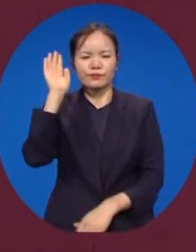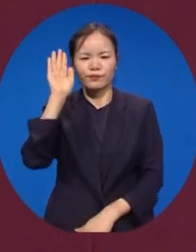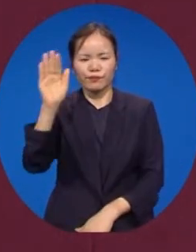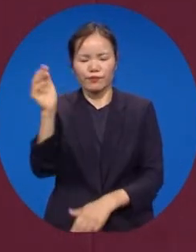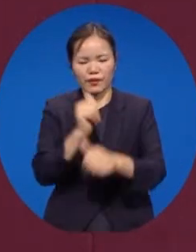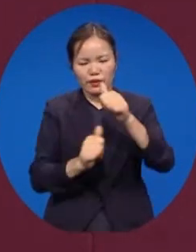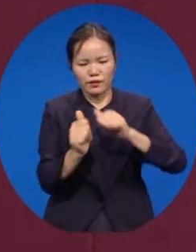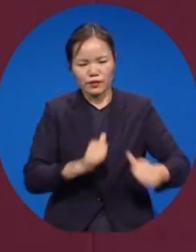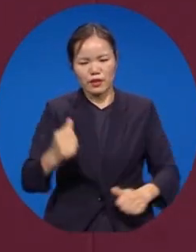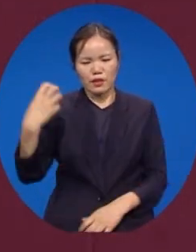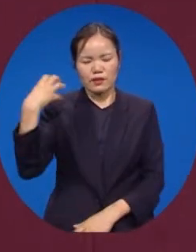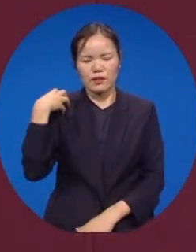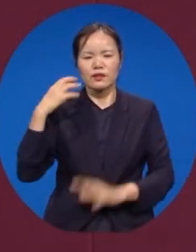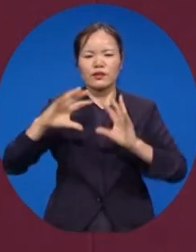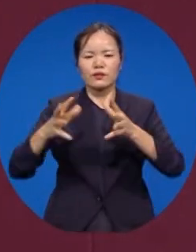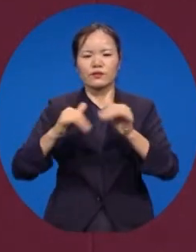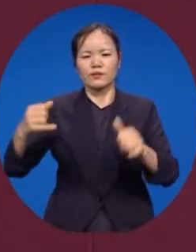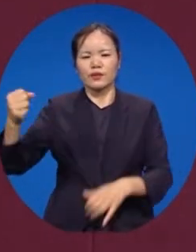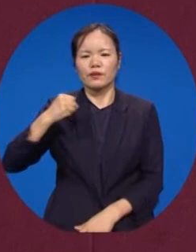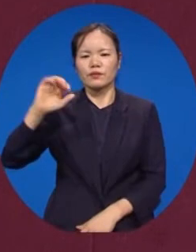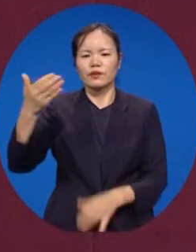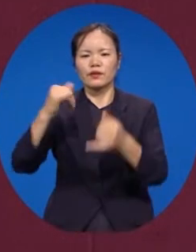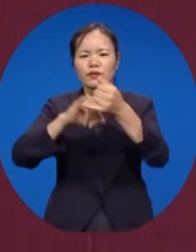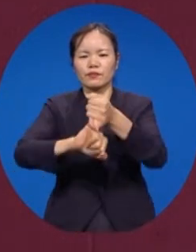세대를 책임지는 국민의 힘이 되겠습니다.